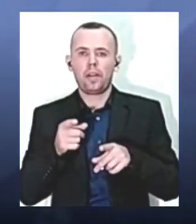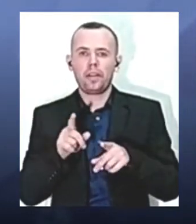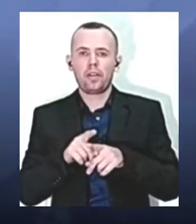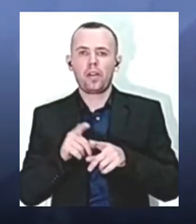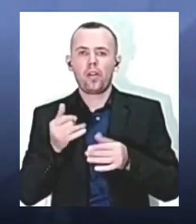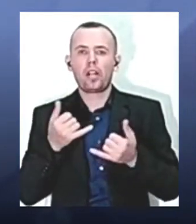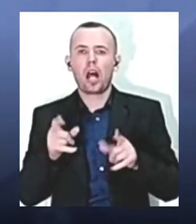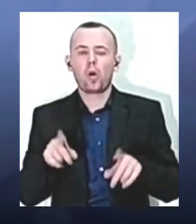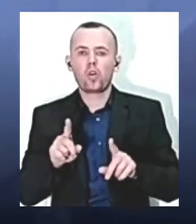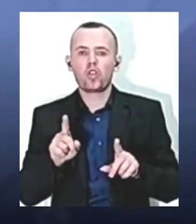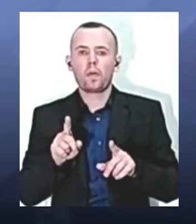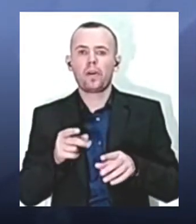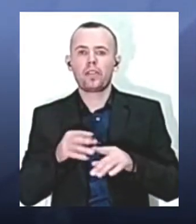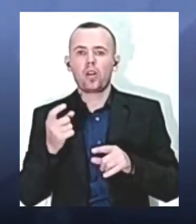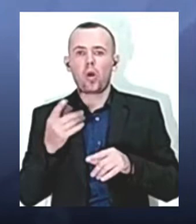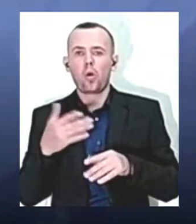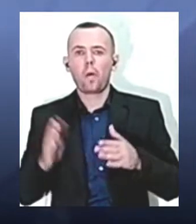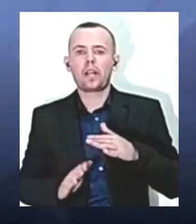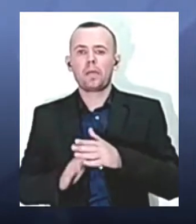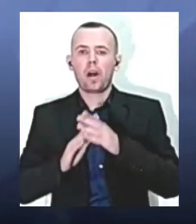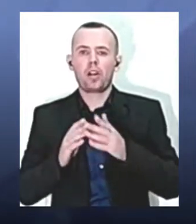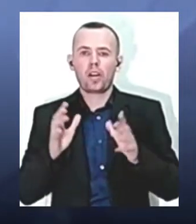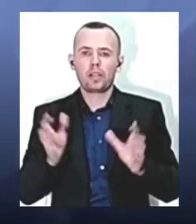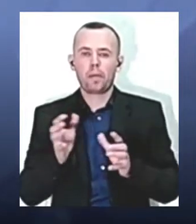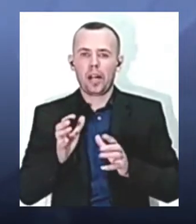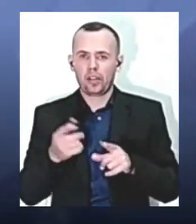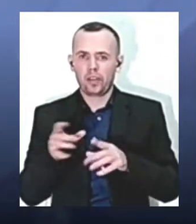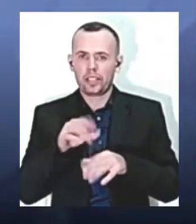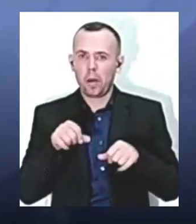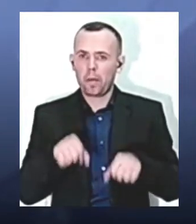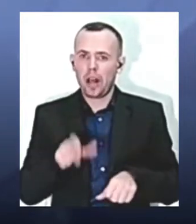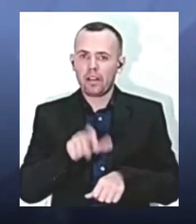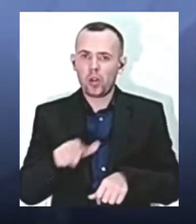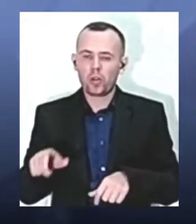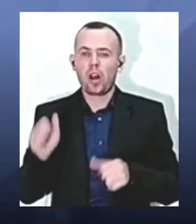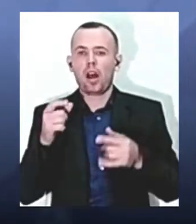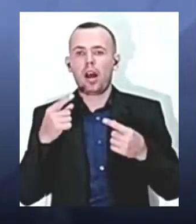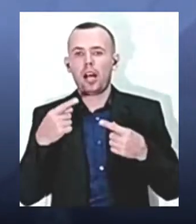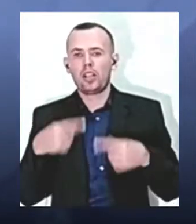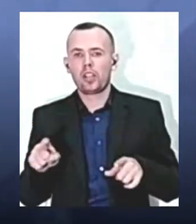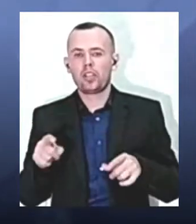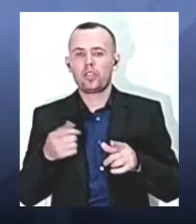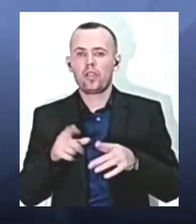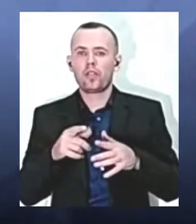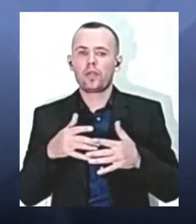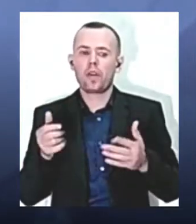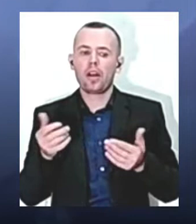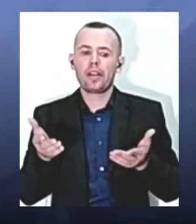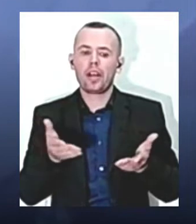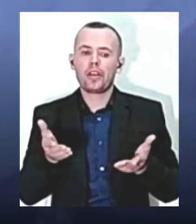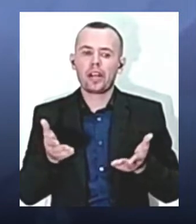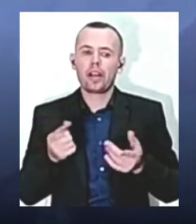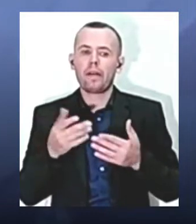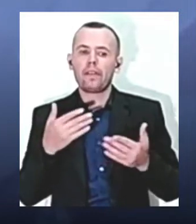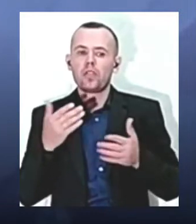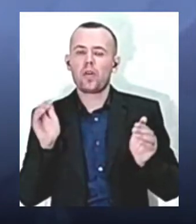боку максимально зберегти дотримання всіх прав людини, а з іншого боку впроваджувати ті обмеження, які реально зменшують захворюваність